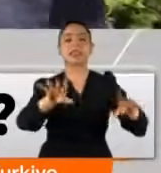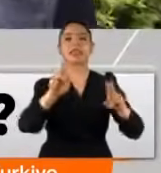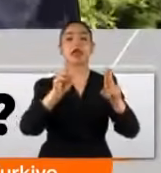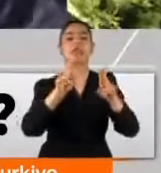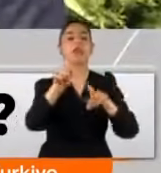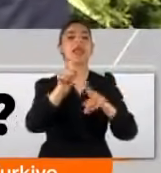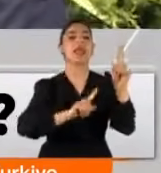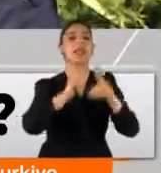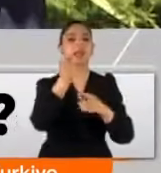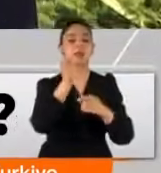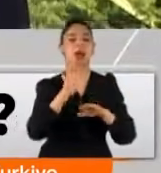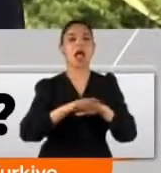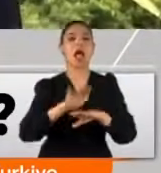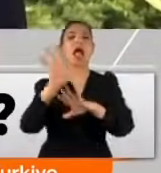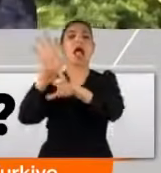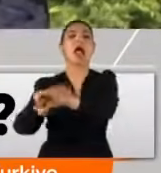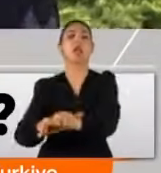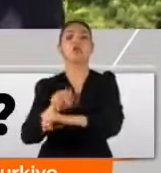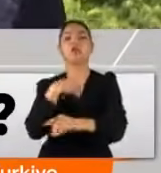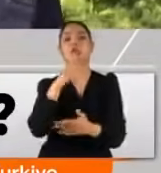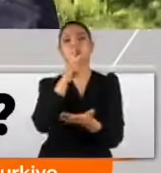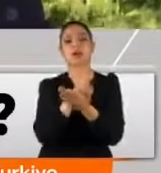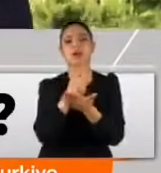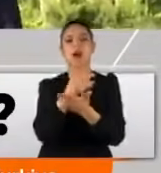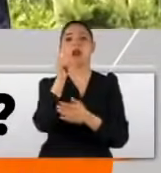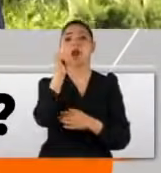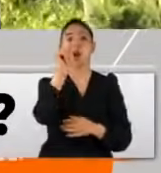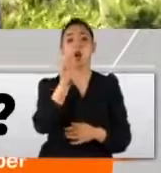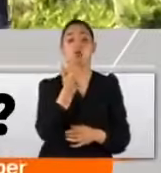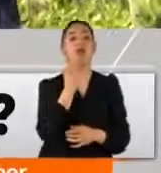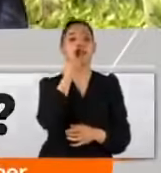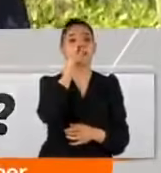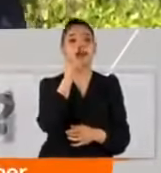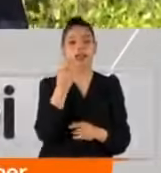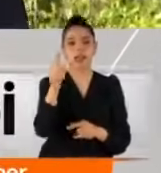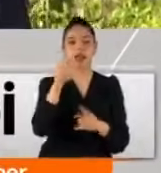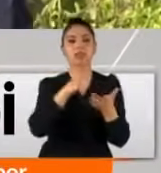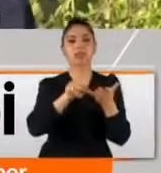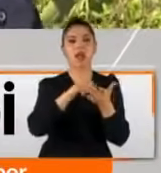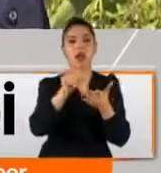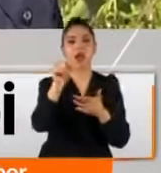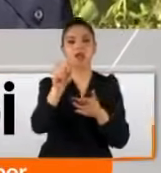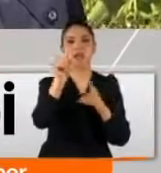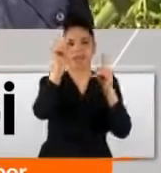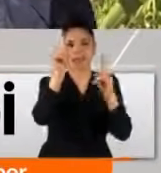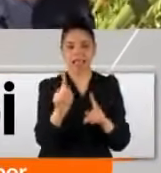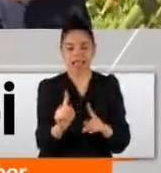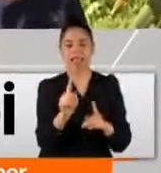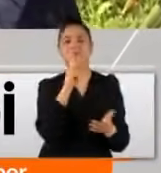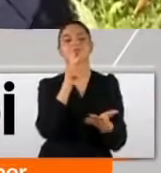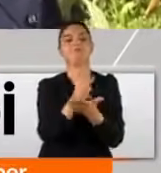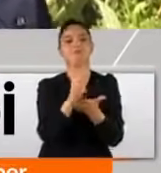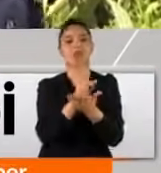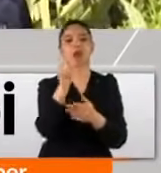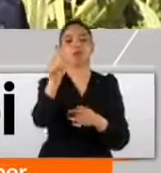ediyoruz. Merkez Bankası 16 Nisan tarihinde aldığı kararla birlikte kripto parayı bir varlık olarak kabul etti.